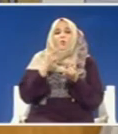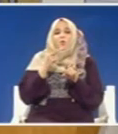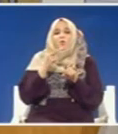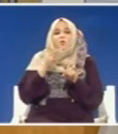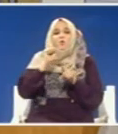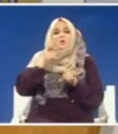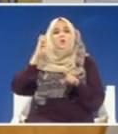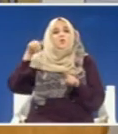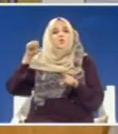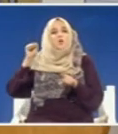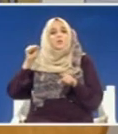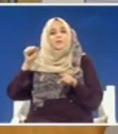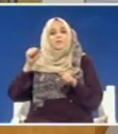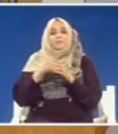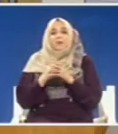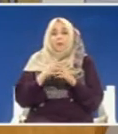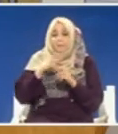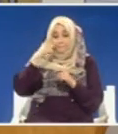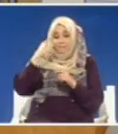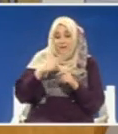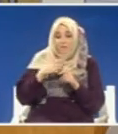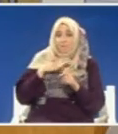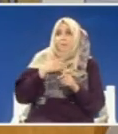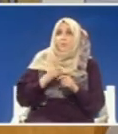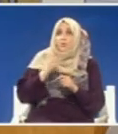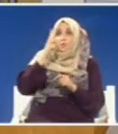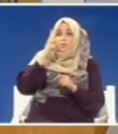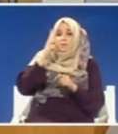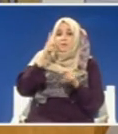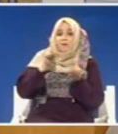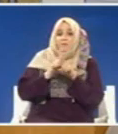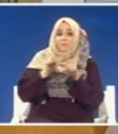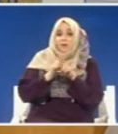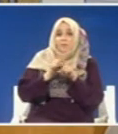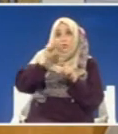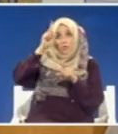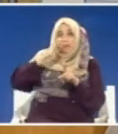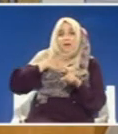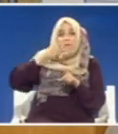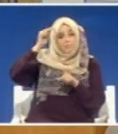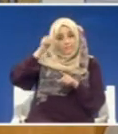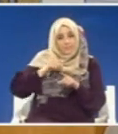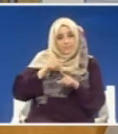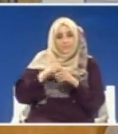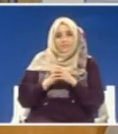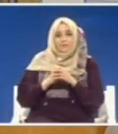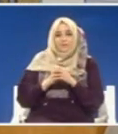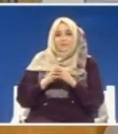الحب من الله إلى العبد أولا، ثم الحب من العبد إلى رب سبحانه عز وجل.